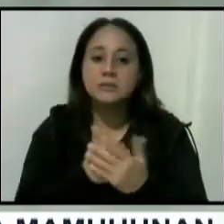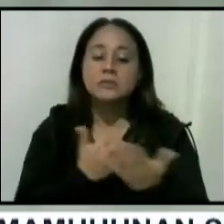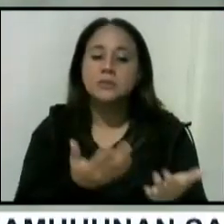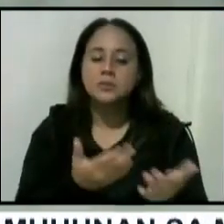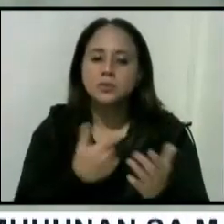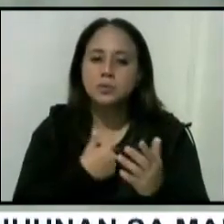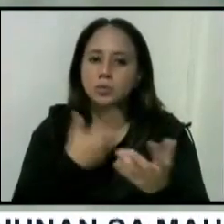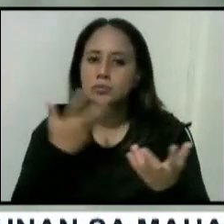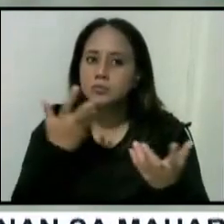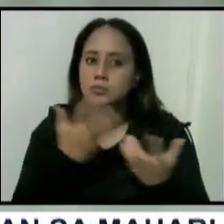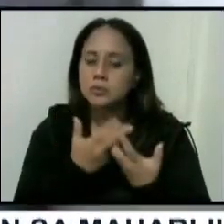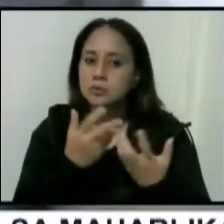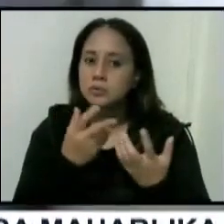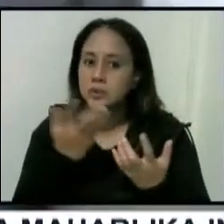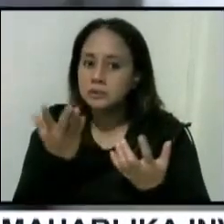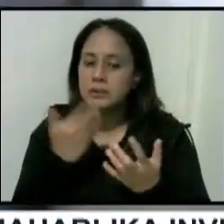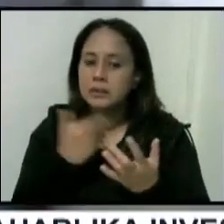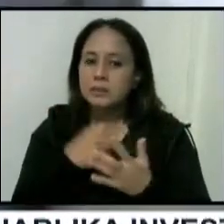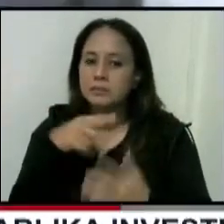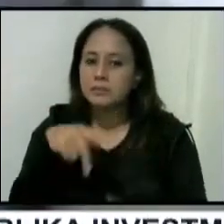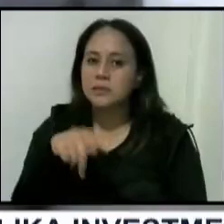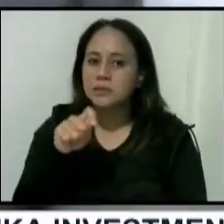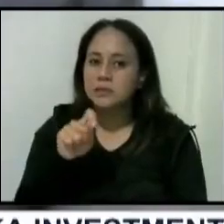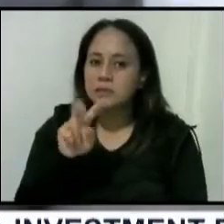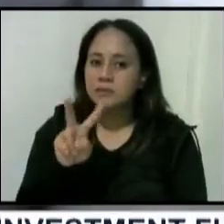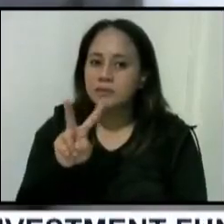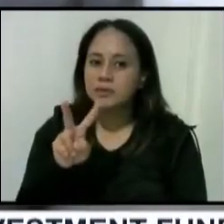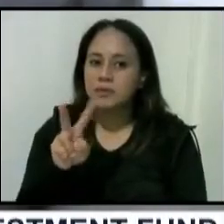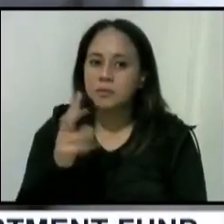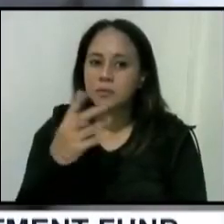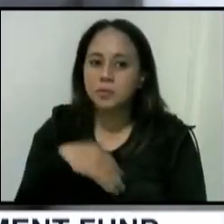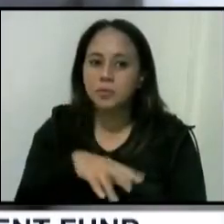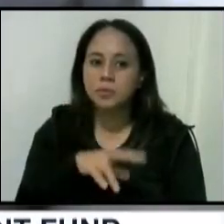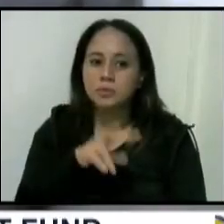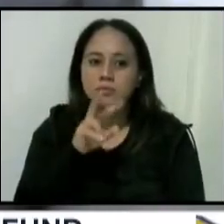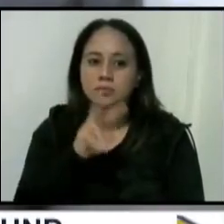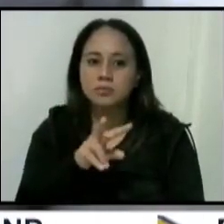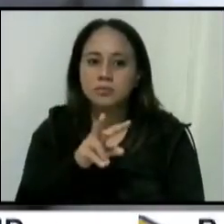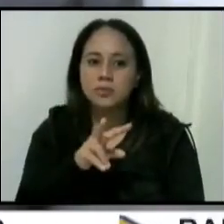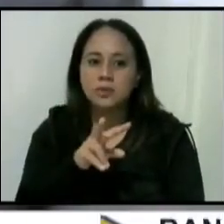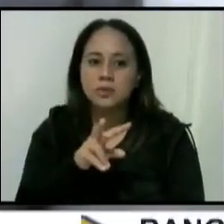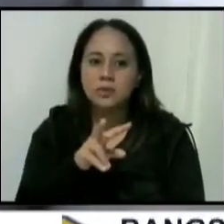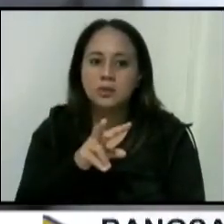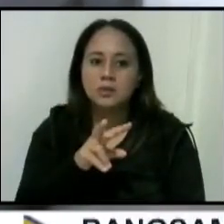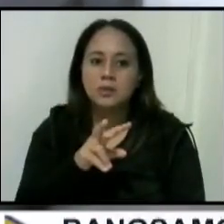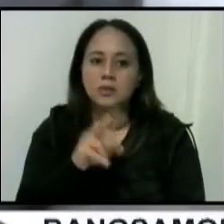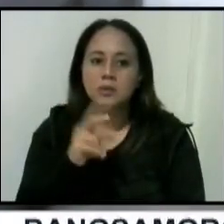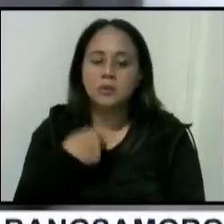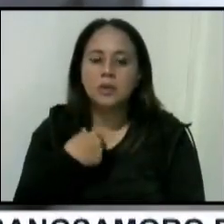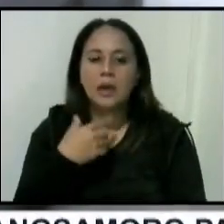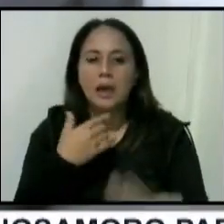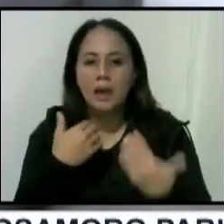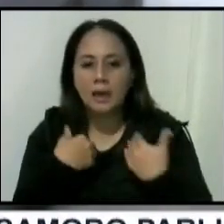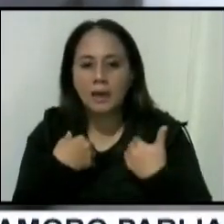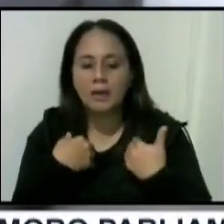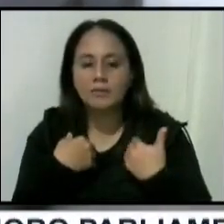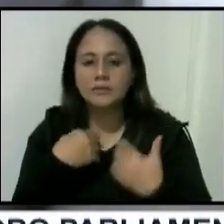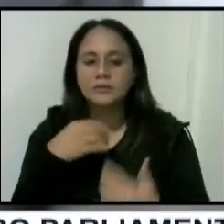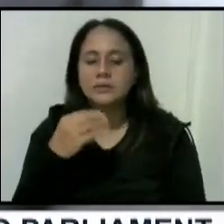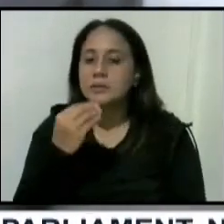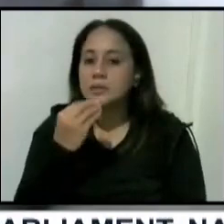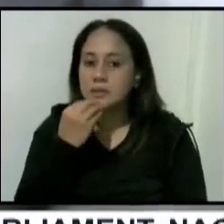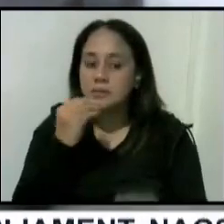sa kanila ang PTV. Nakikita natin sa mga integrated, ano, sa mga palabas ng Eat Bulaga,